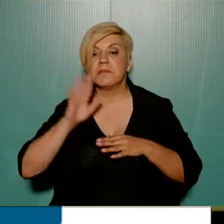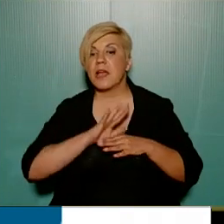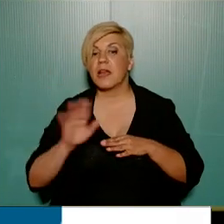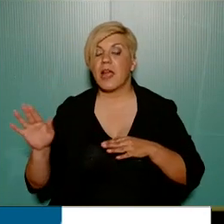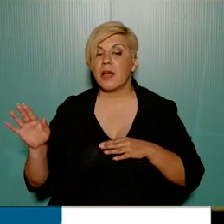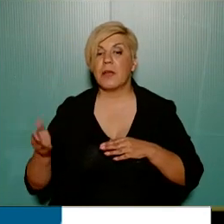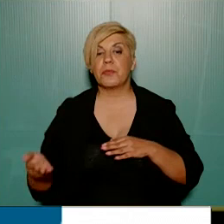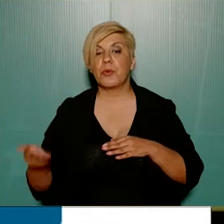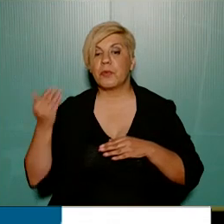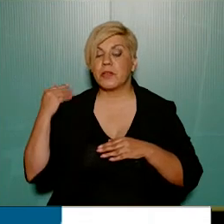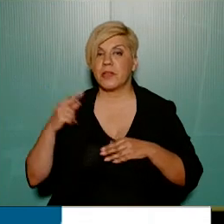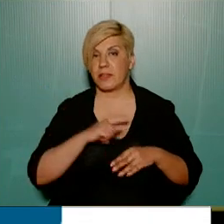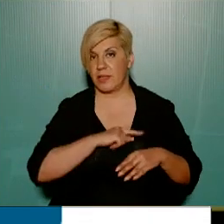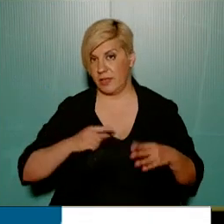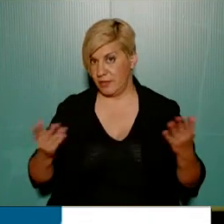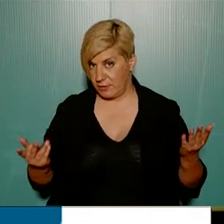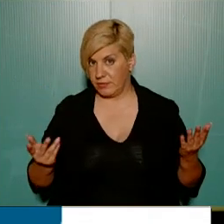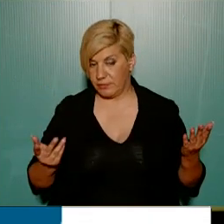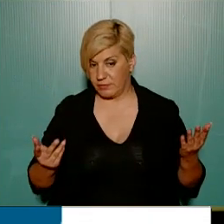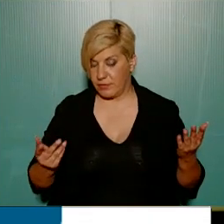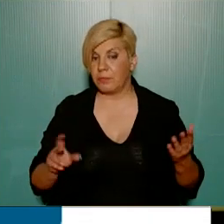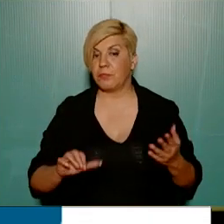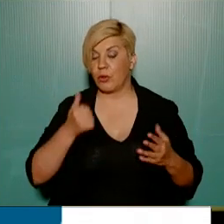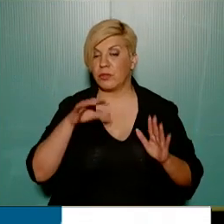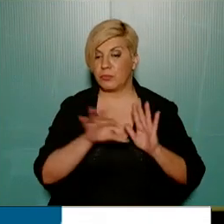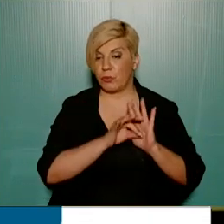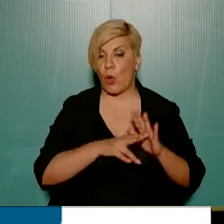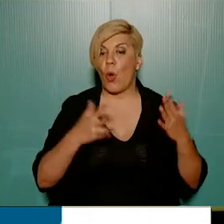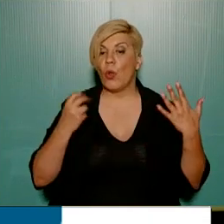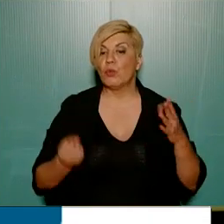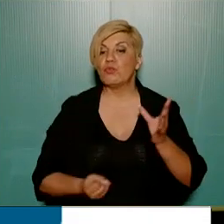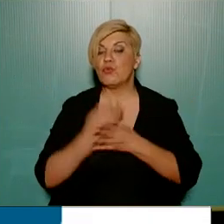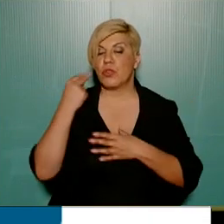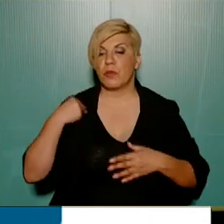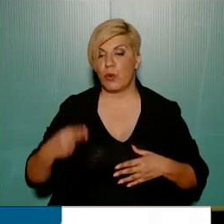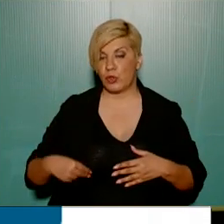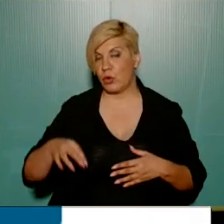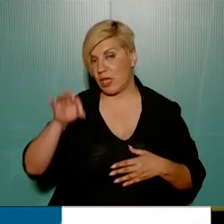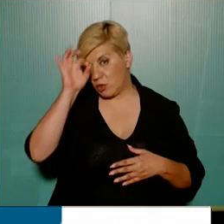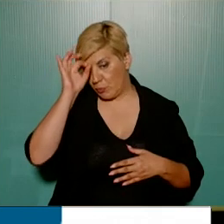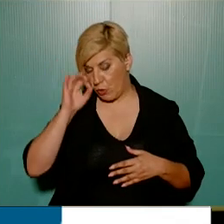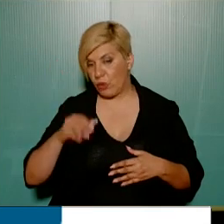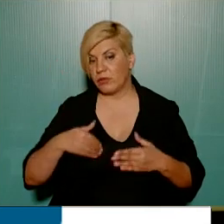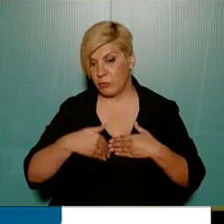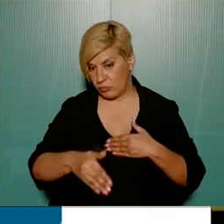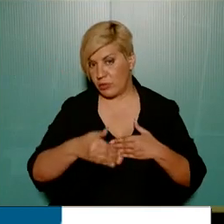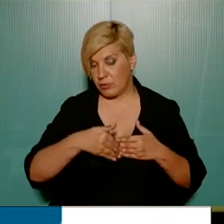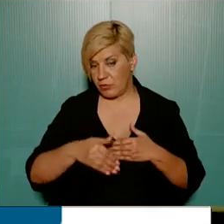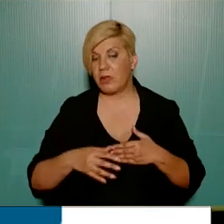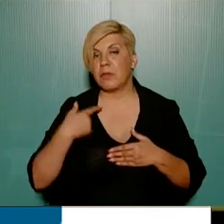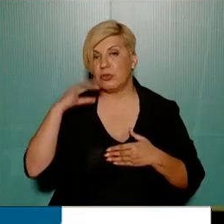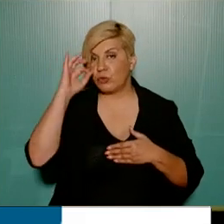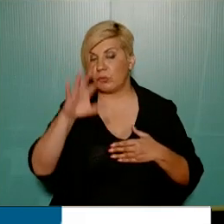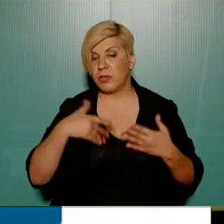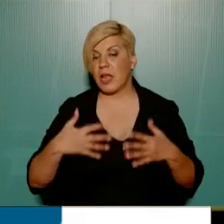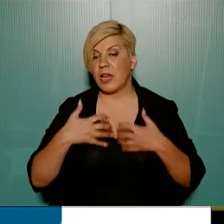ξεχασμένες από τις προηγούμενες διοικήσεις. Με την πρόσληψη δε 80 νέων δημοτικών αστυνόμων, το προσεχές διάστημα, στόχος μας